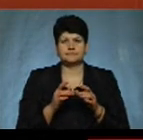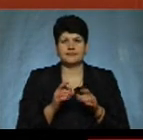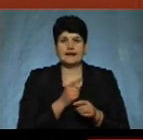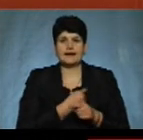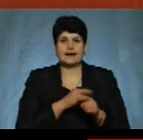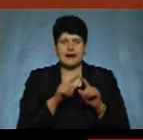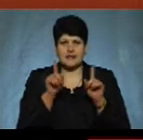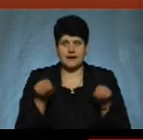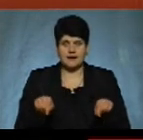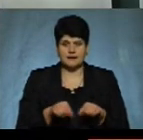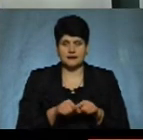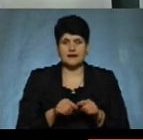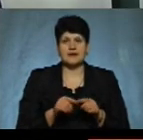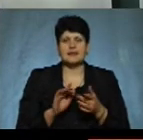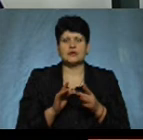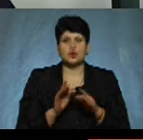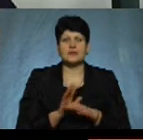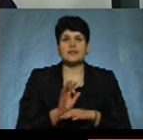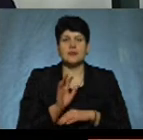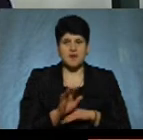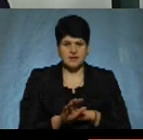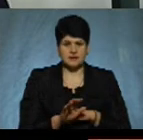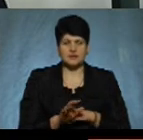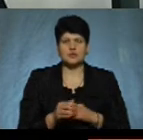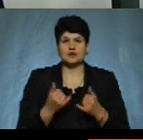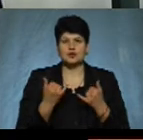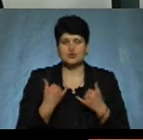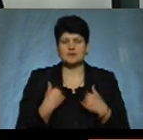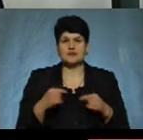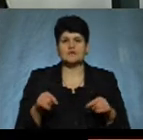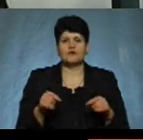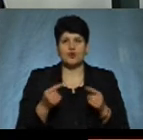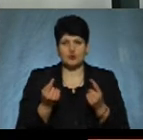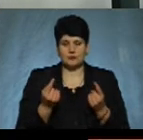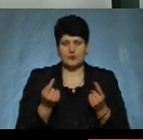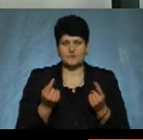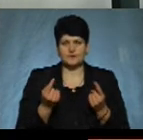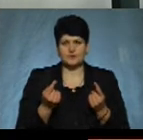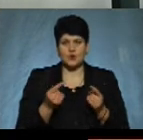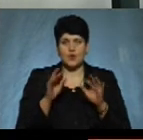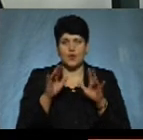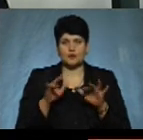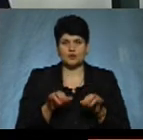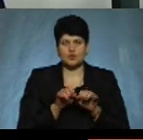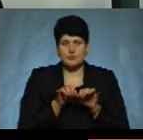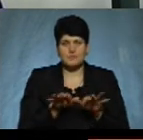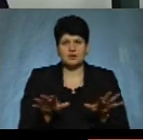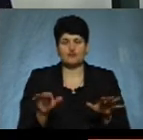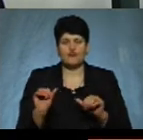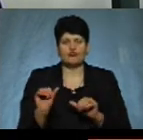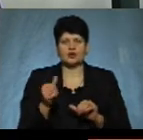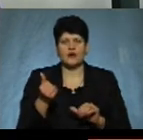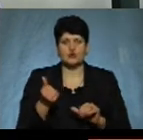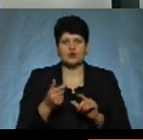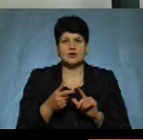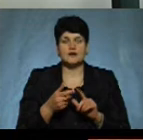лікарняни і електронне направлення. І сьогодні ми створюємо комп'ютерну мережу вторинної ланки, і